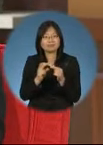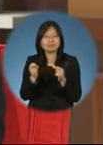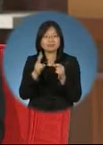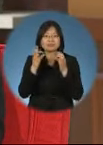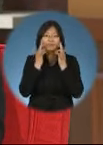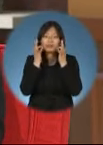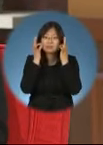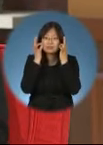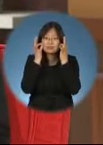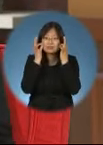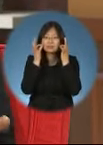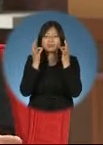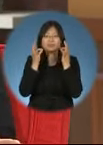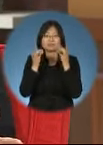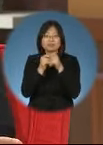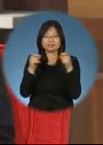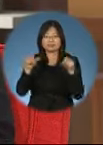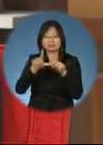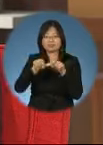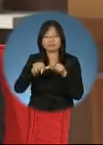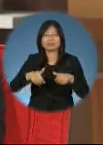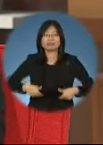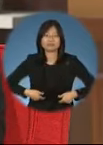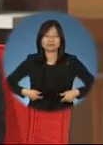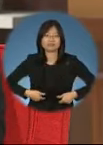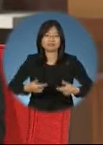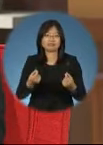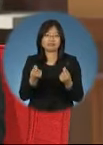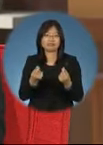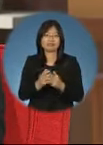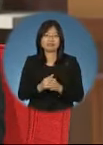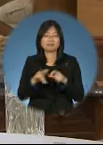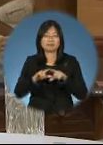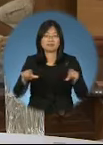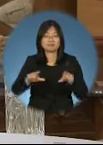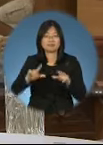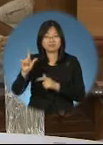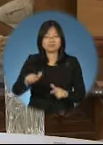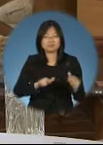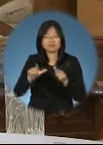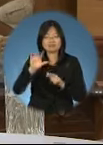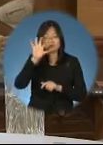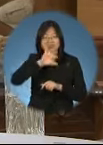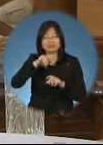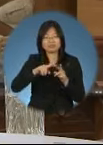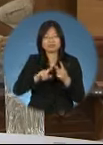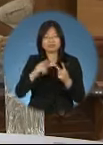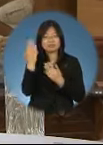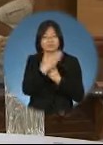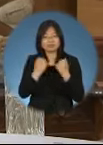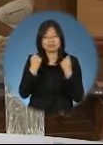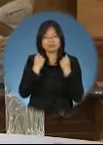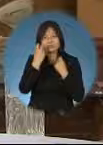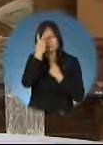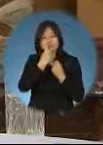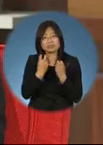노력이 오랜 세월이 필요한 거죠. 보통 하루 연습이라든가 뭐 체력 관리 이런 걸 어떻게